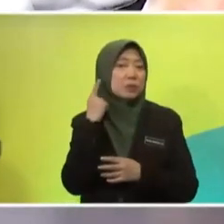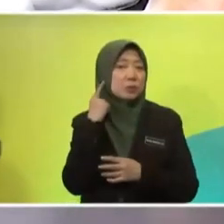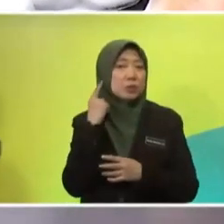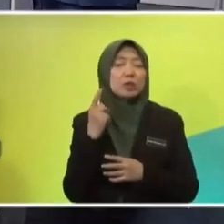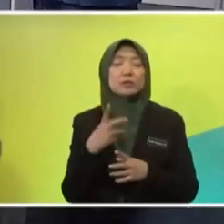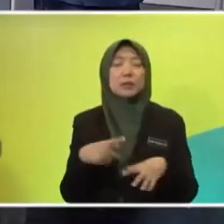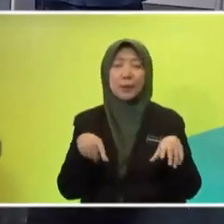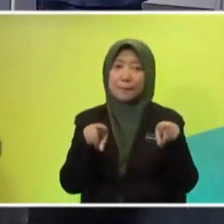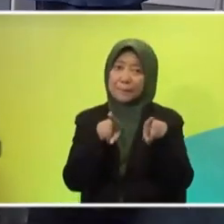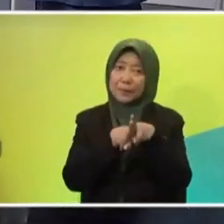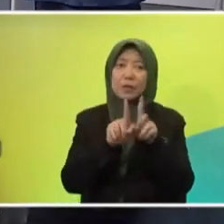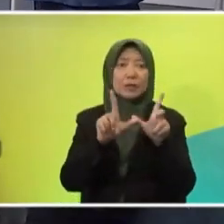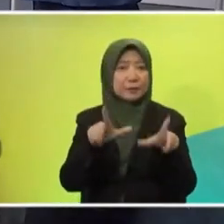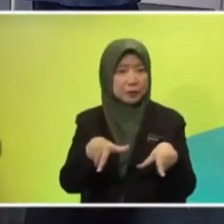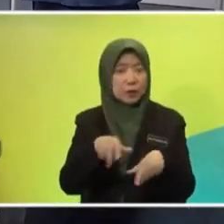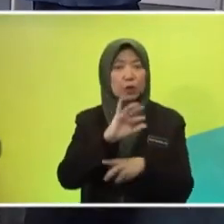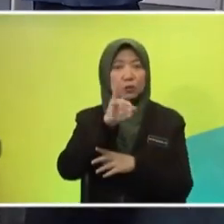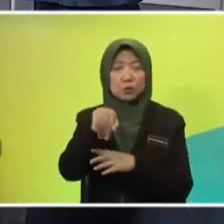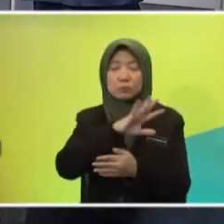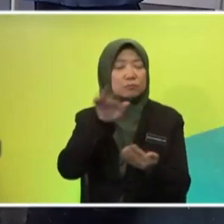sama Kak Rina. Perlu letak ya Cikgu? Kita letak.